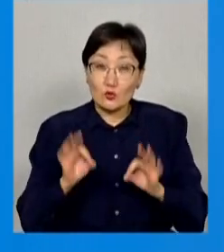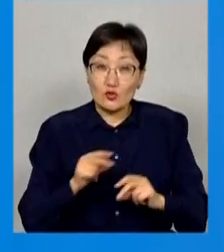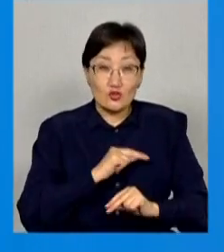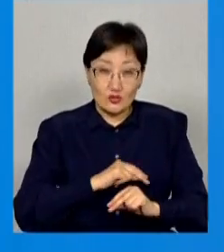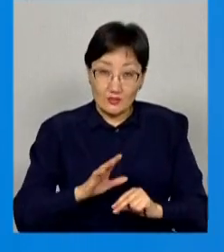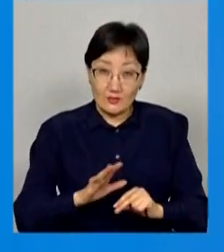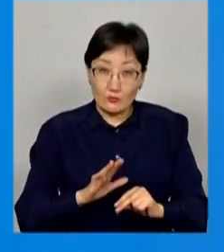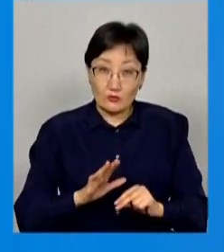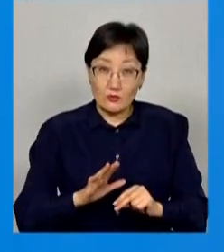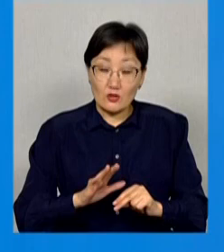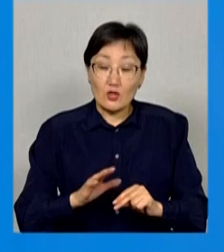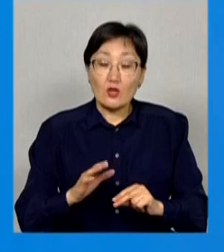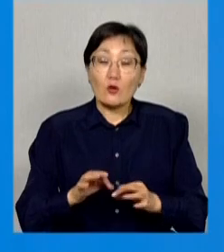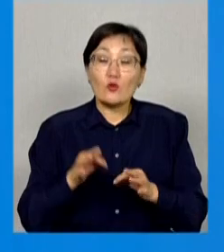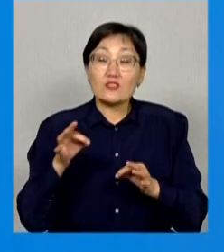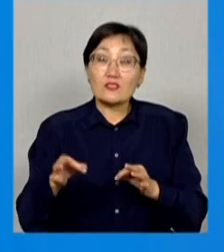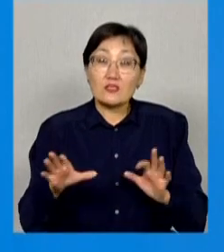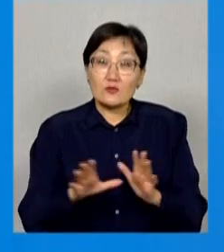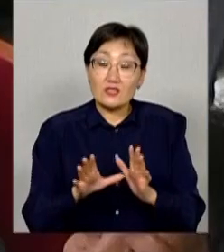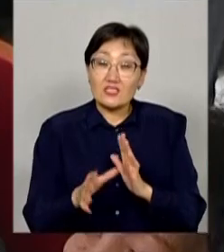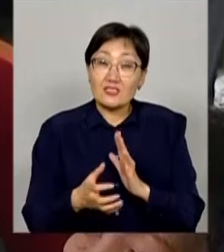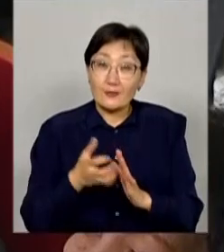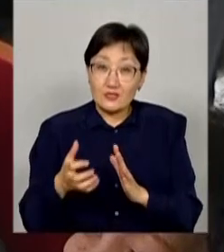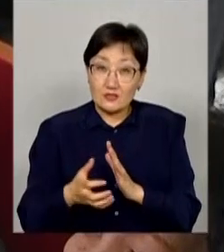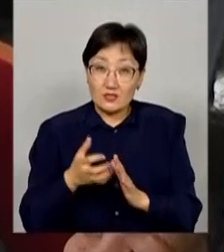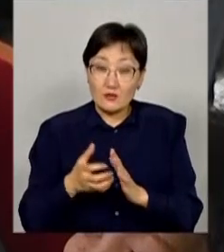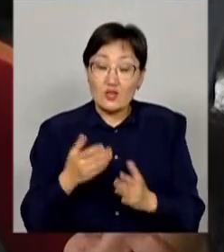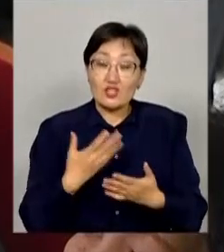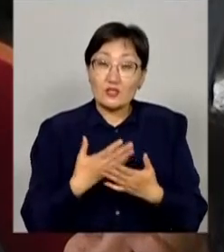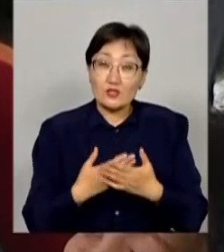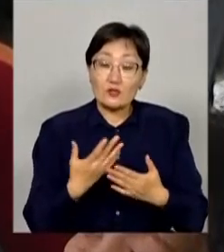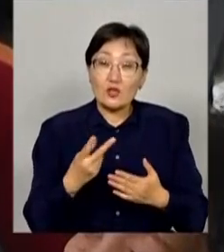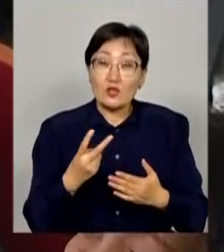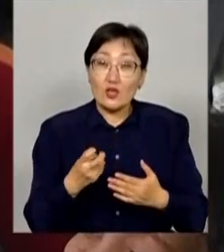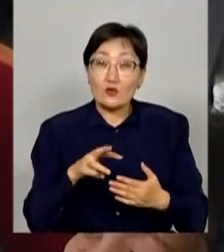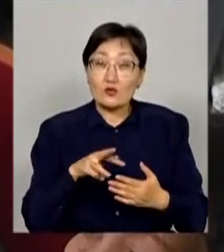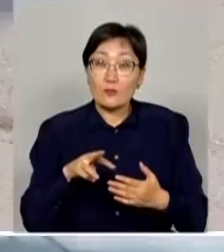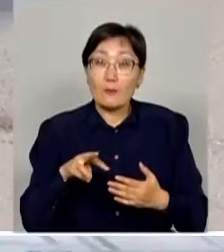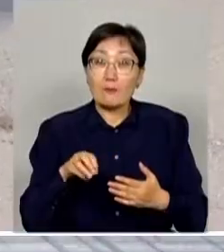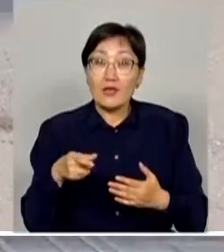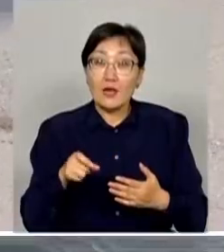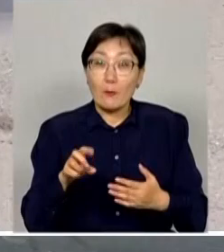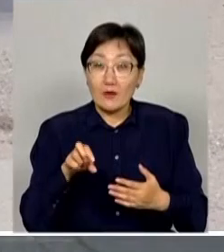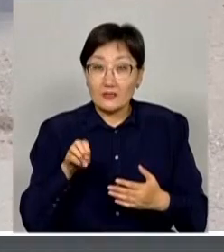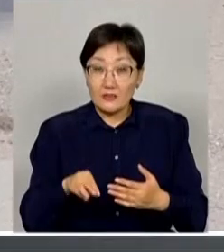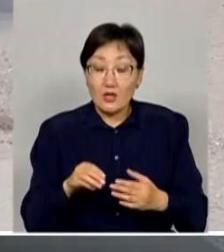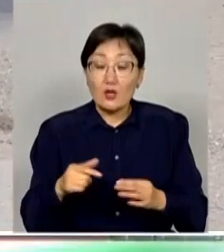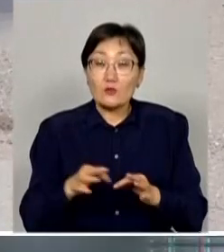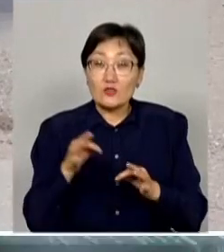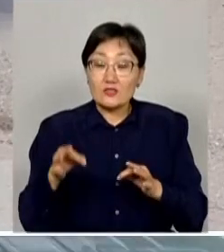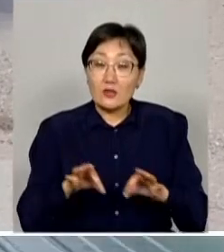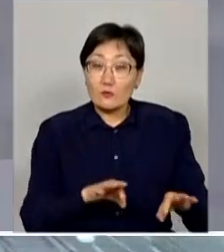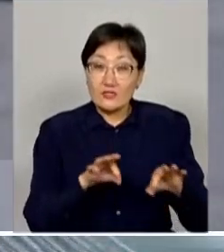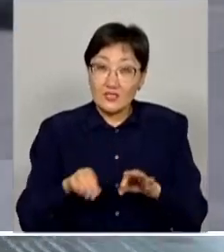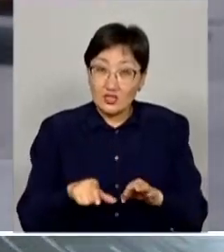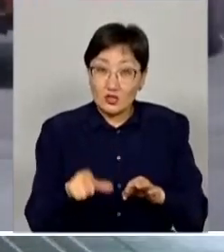болды. Өңірдегі энергия тапшылығы шамамен 200 мегаватт. Атырау облысында автокөлік